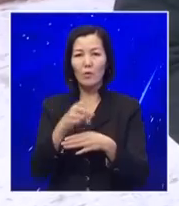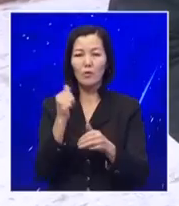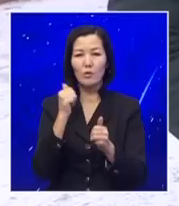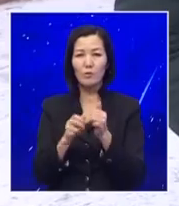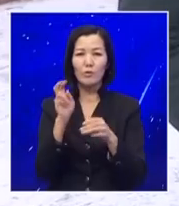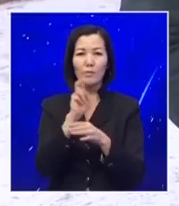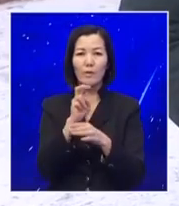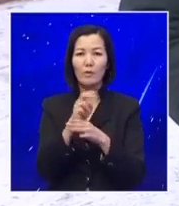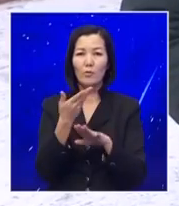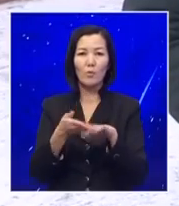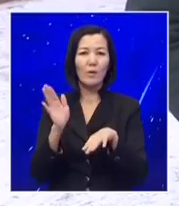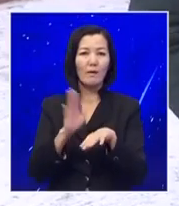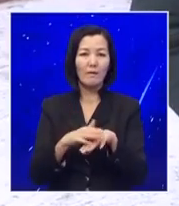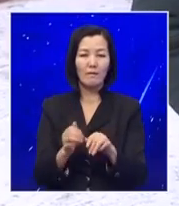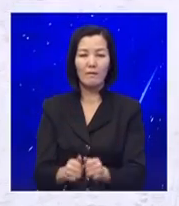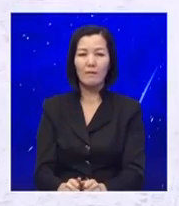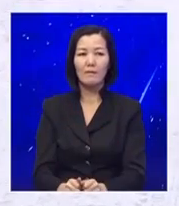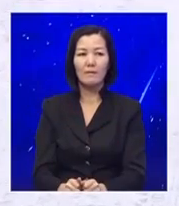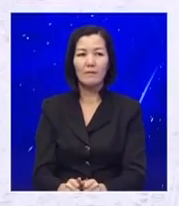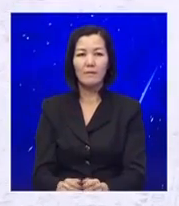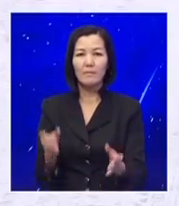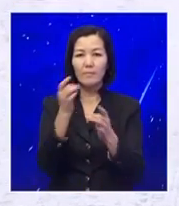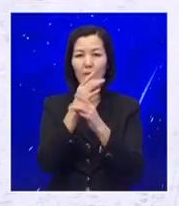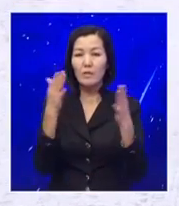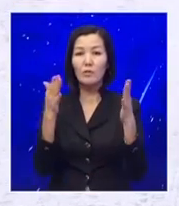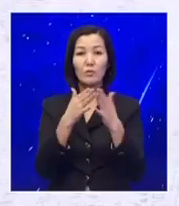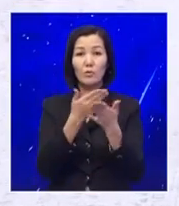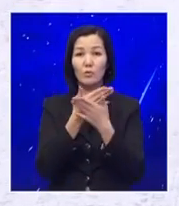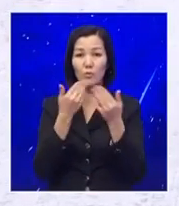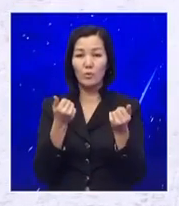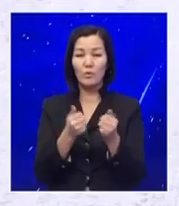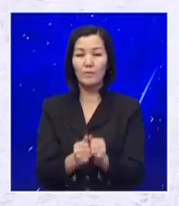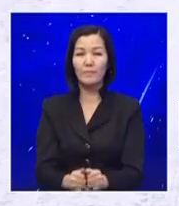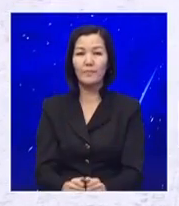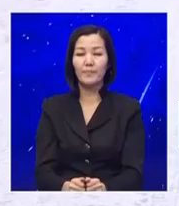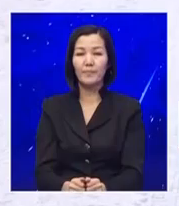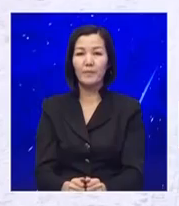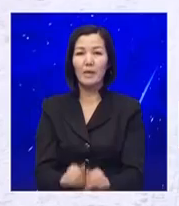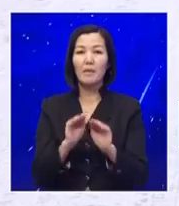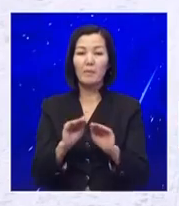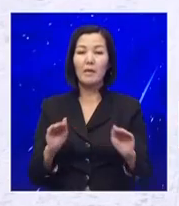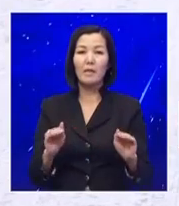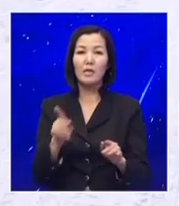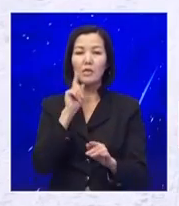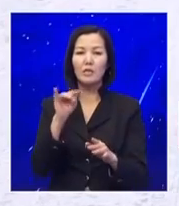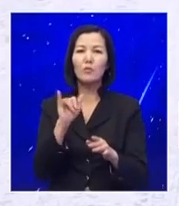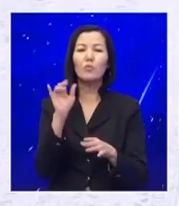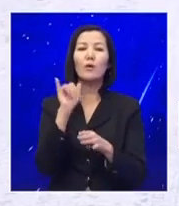күнделікті жетектеп бару мүмкін емес. Мәдениет үйі жоқ бізде. Мәдениет үйі балалар мысалы жастар қайда